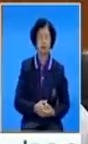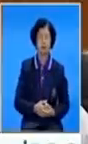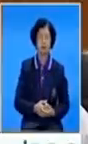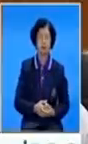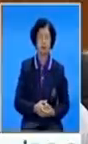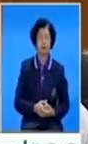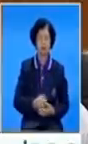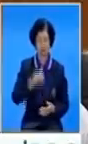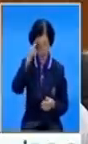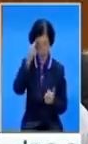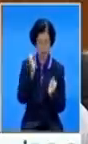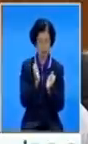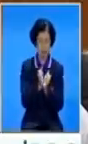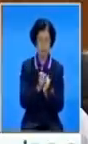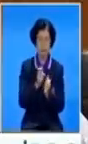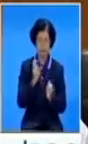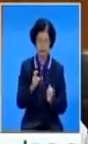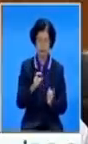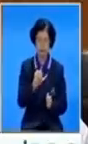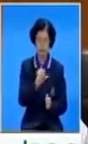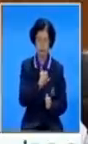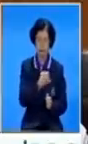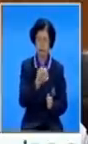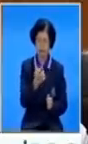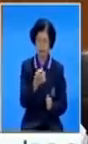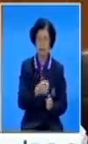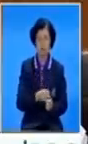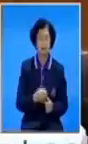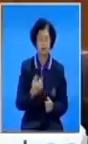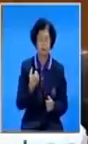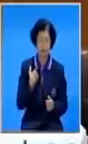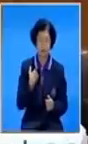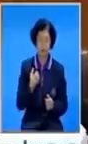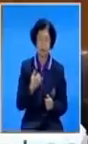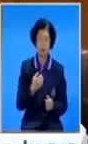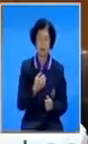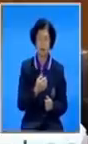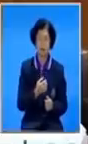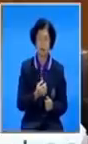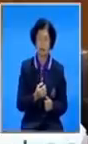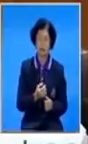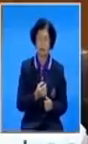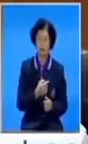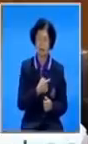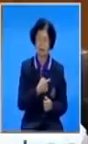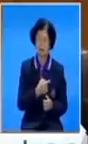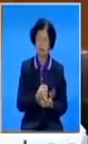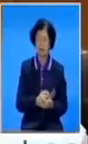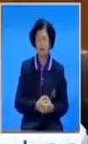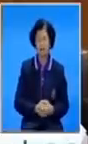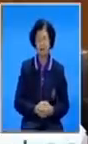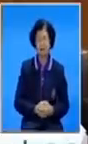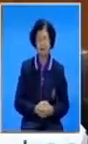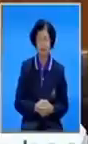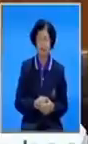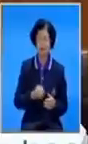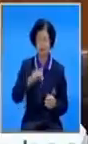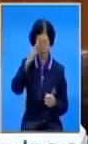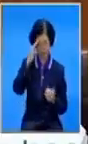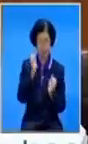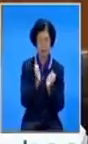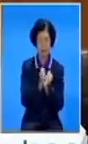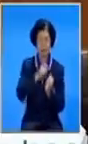างั้นตำรวจต้องใจแข็งนะงั้นเลยมีอยู่อันหนึ่งบอกว่าแข็งกว่าเหล็กนั้นตำรวจไทยไม่ได้แปลว่าร่างกายแข็